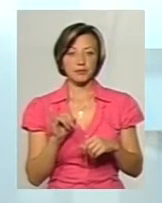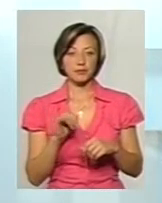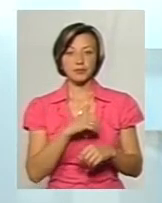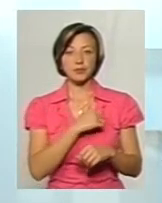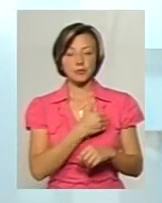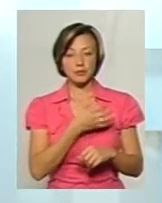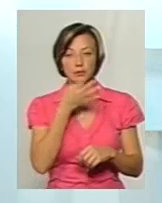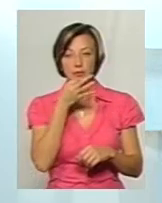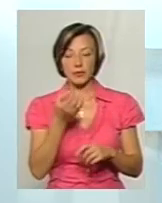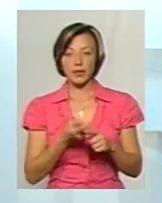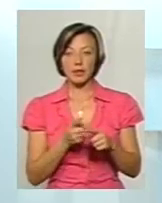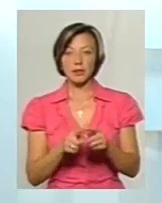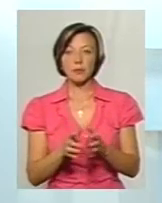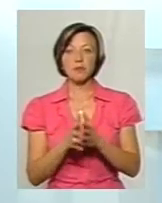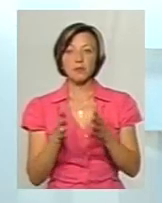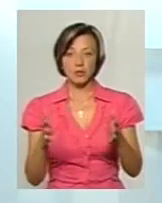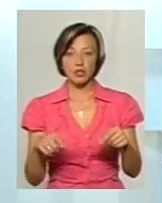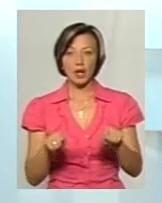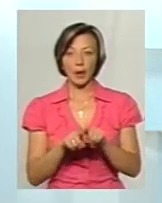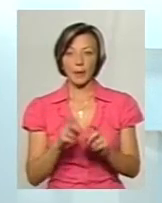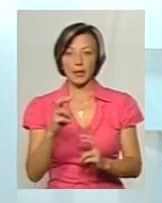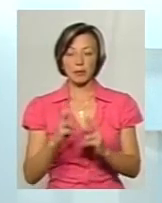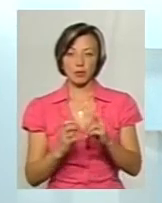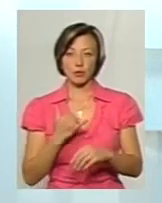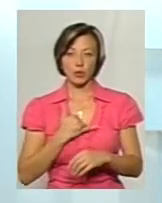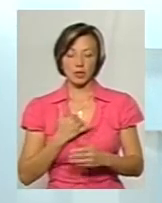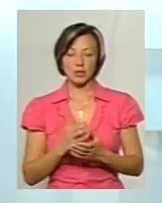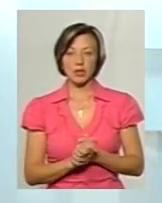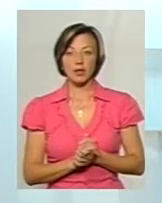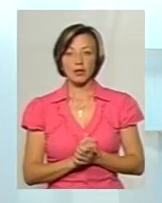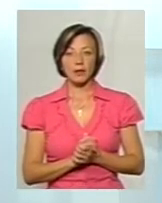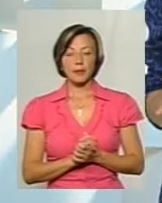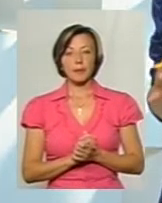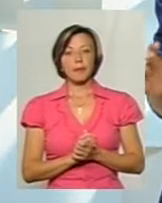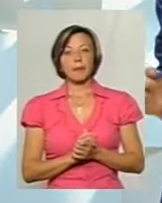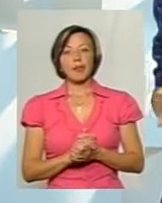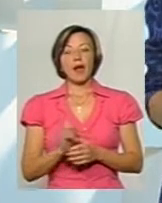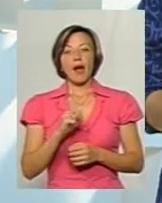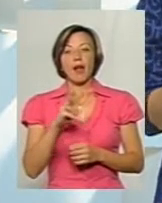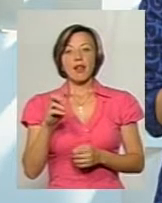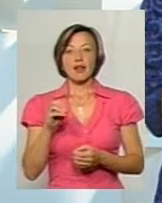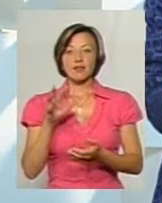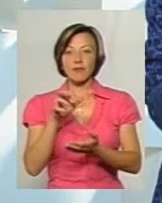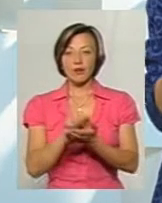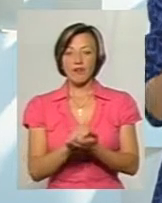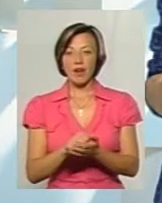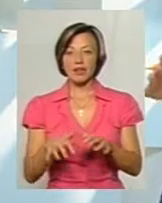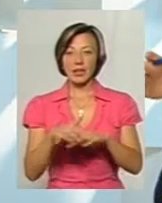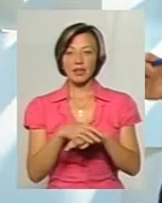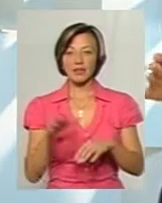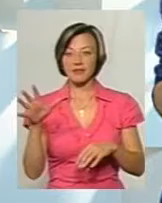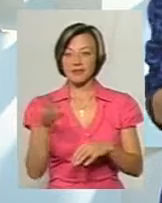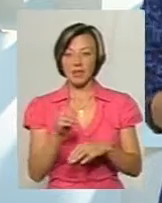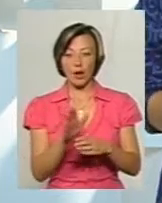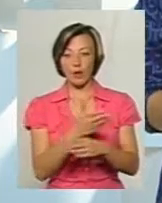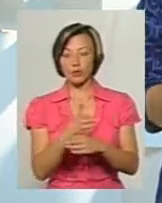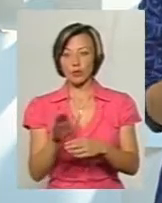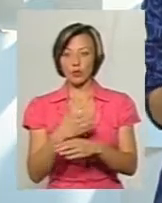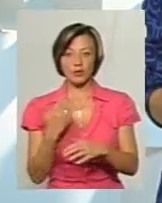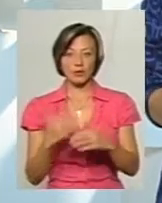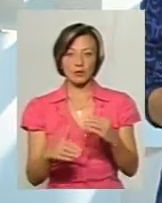хочу сказати, що це більшість таких підприємств у нас. Але завоювати ринок, де вже всі ролі